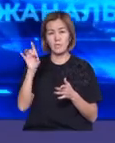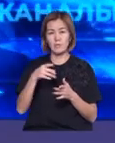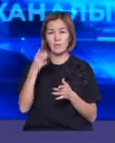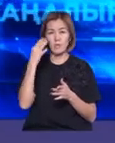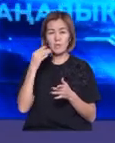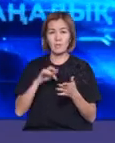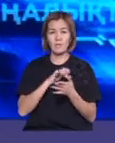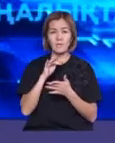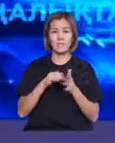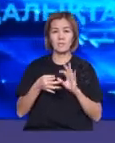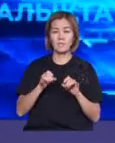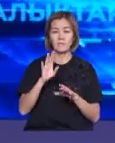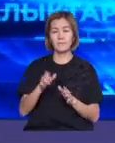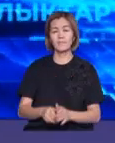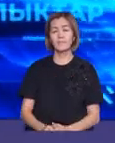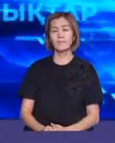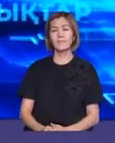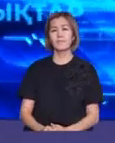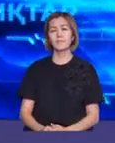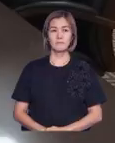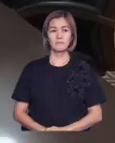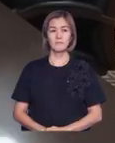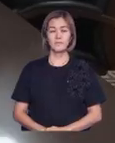Алматы. Наш корреспондент расскажет подробнее.